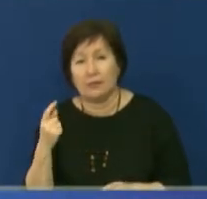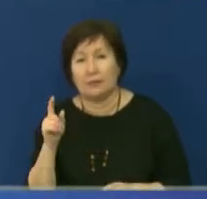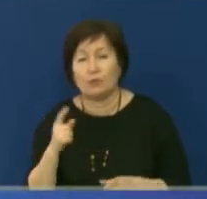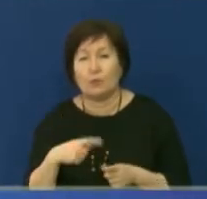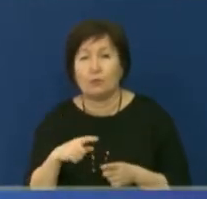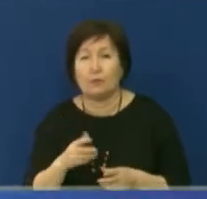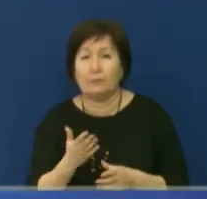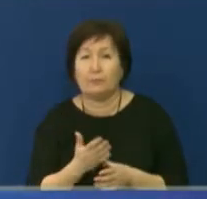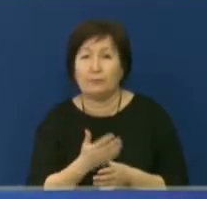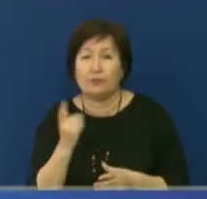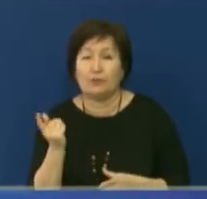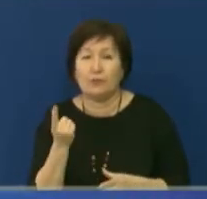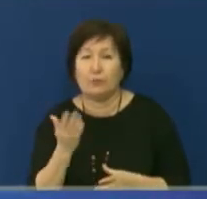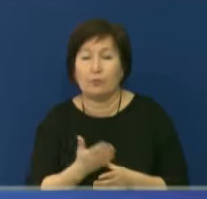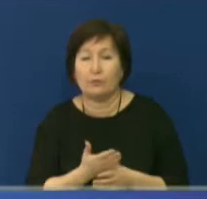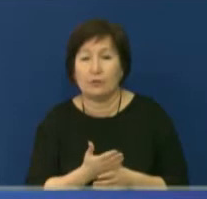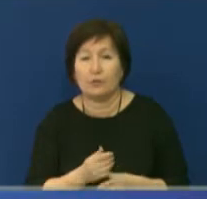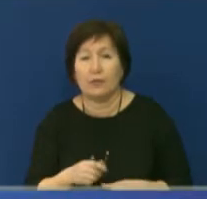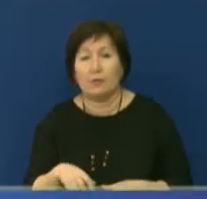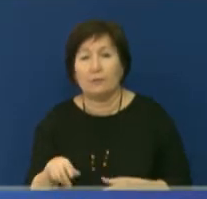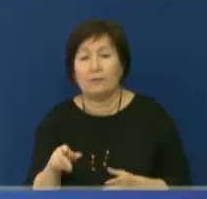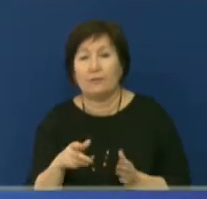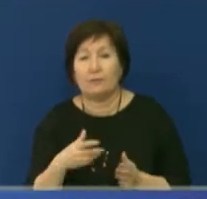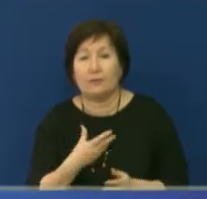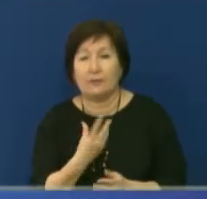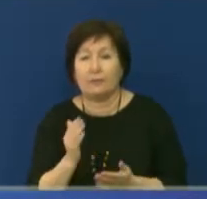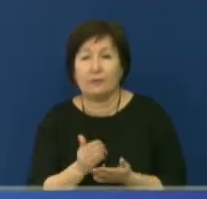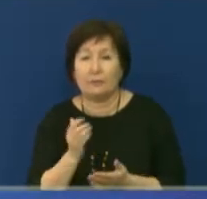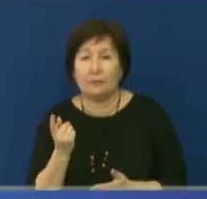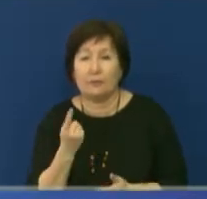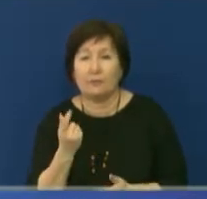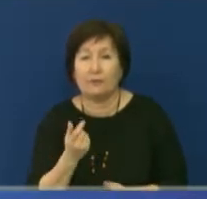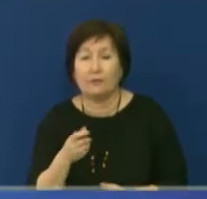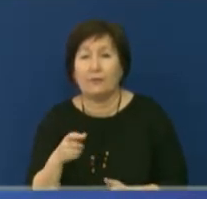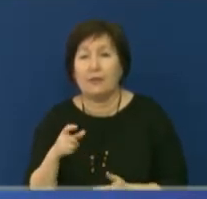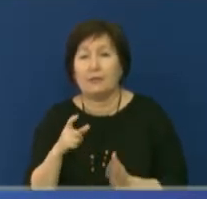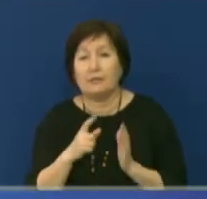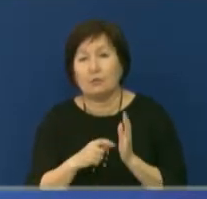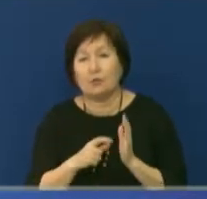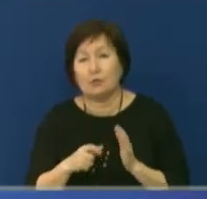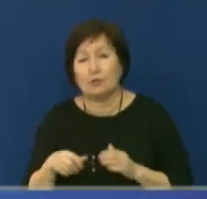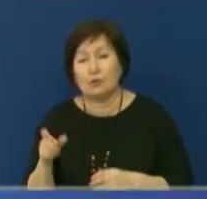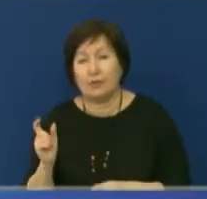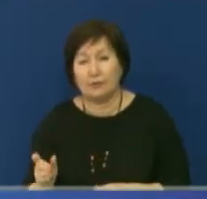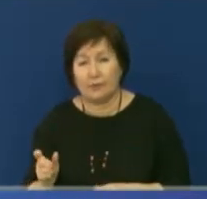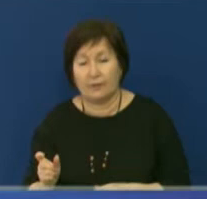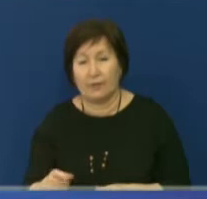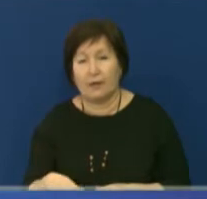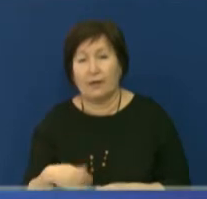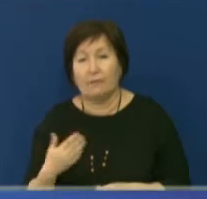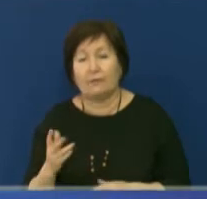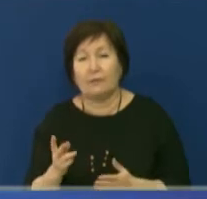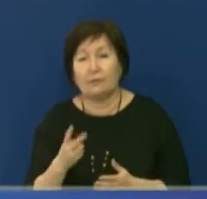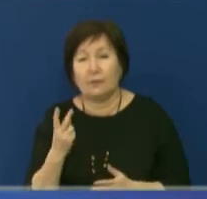коронавируса привито более 7 тысяч человек, а вторым более 6 тысяч человек. Об этом в ходе брифинга сообщил